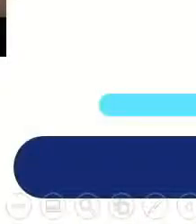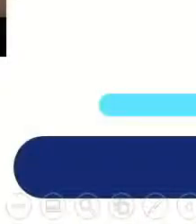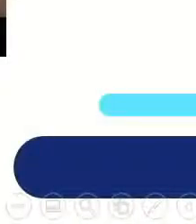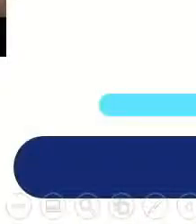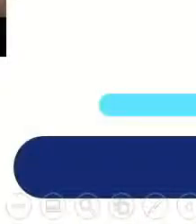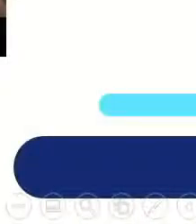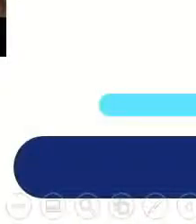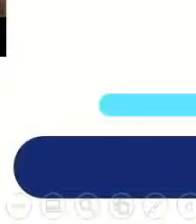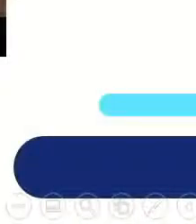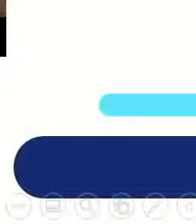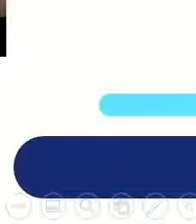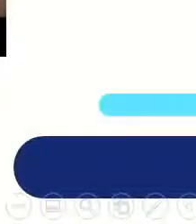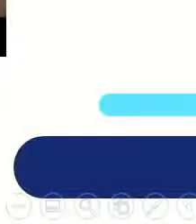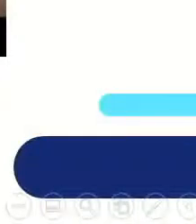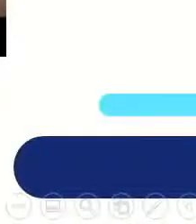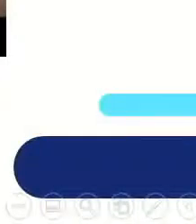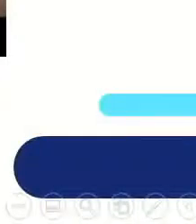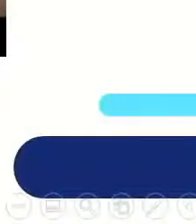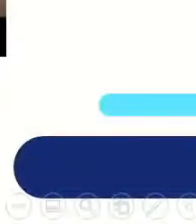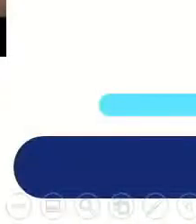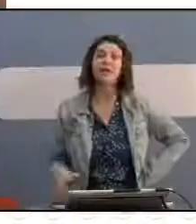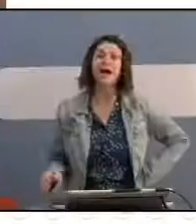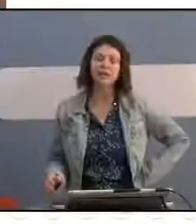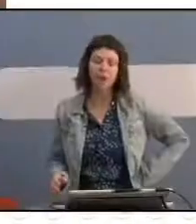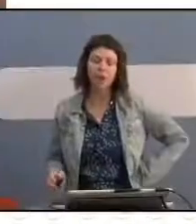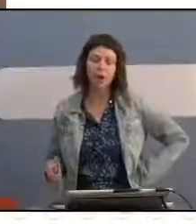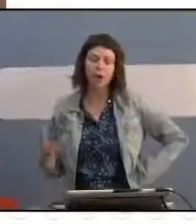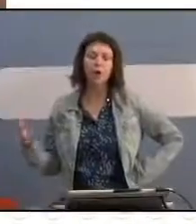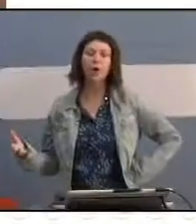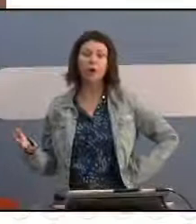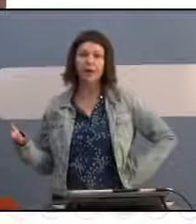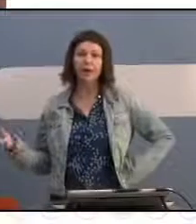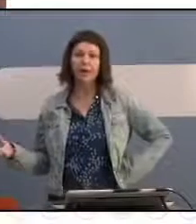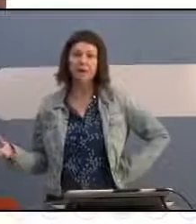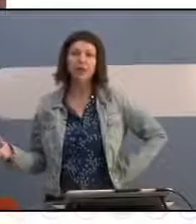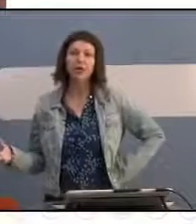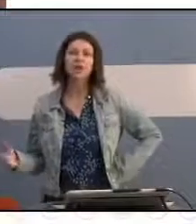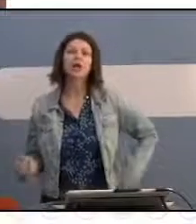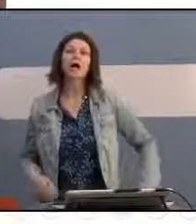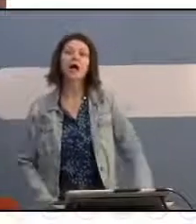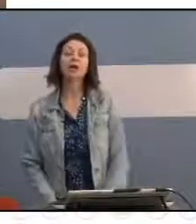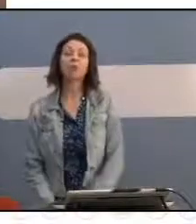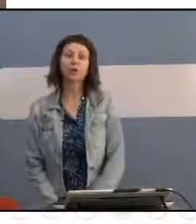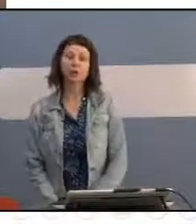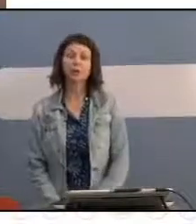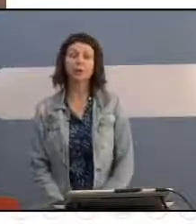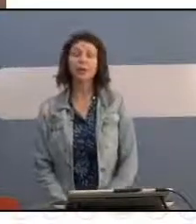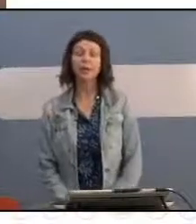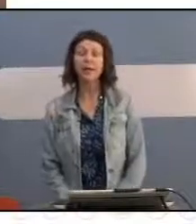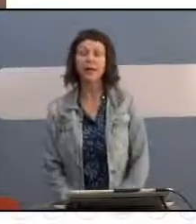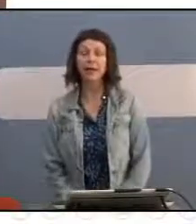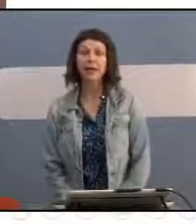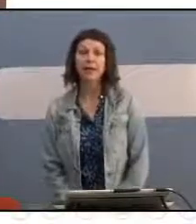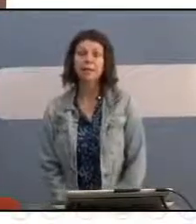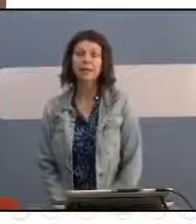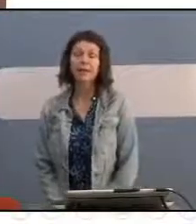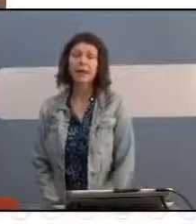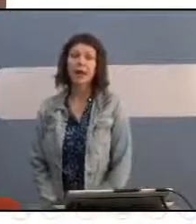רגע, אוקיי, אז אנחנו רואים את היחס המאוד לא מכבד שהארי פוטר